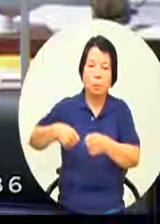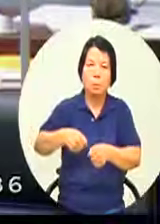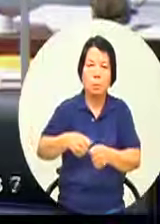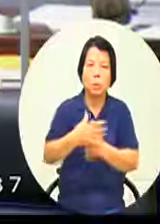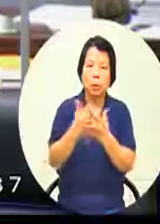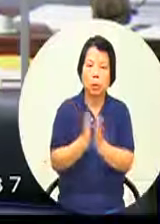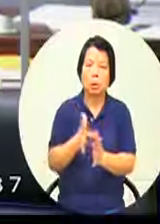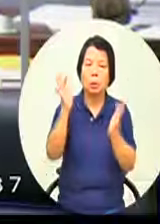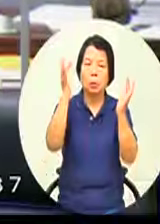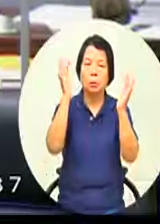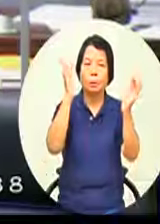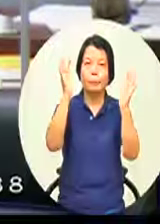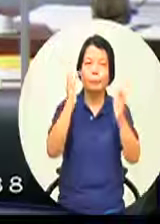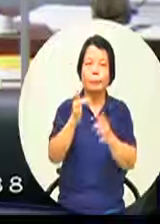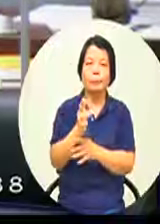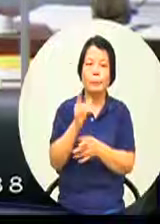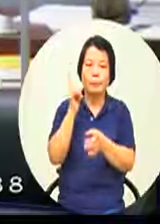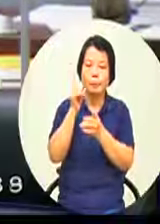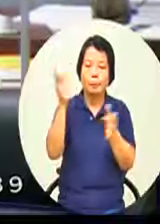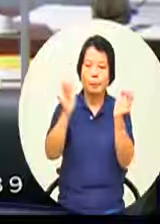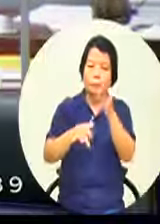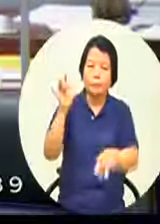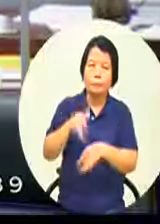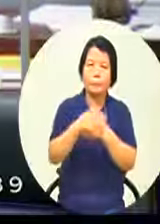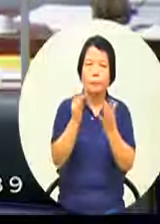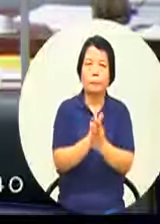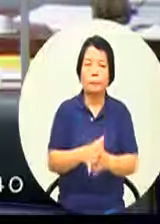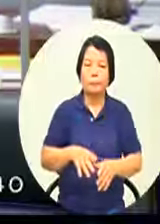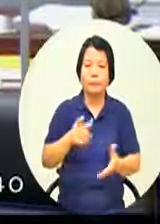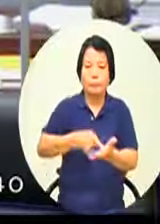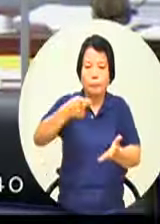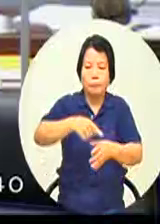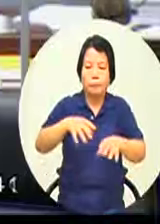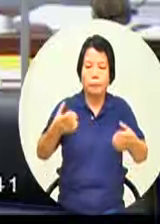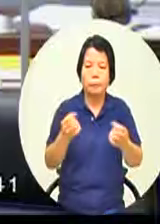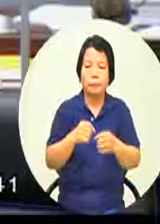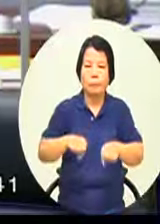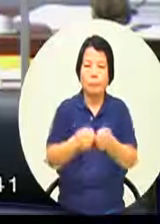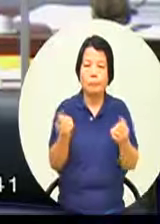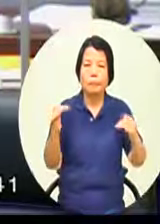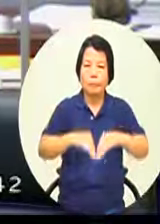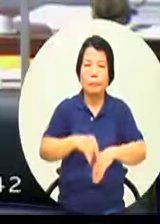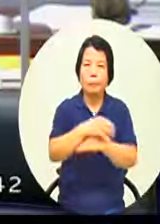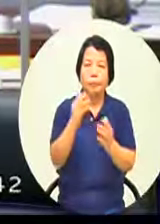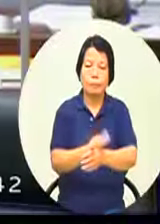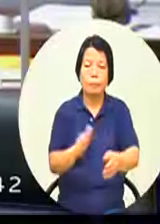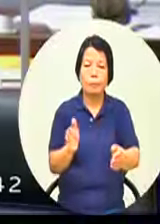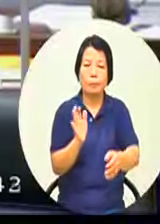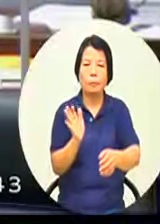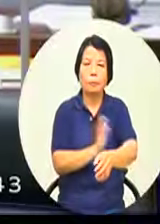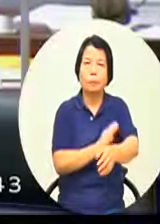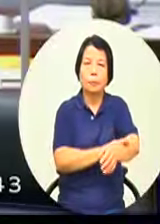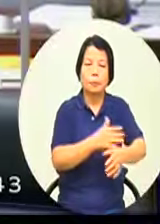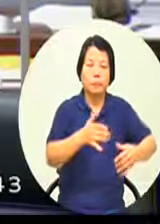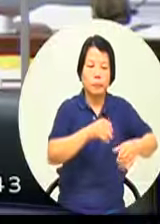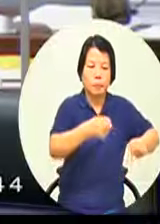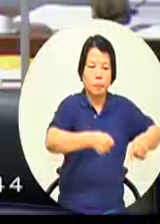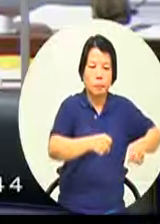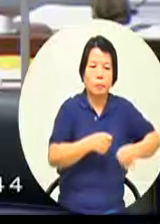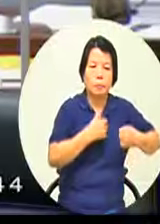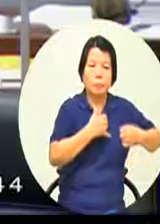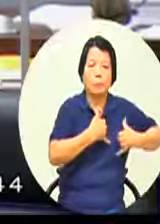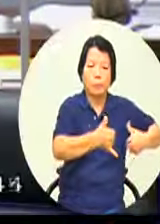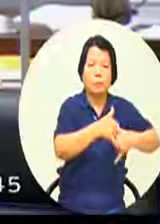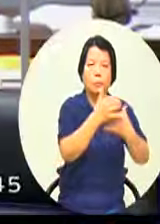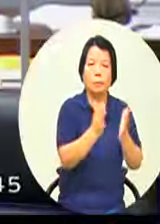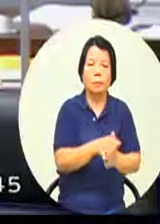关系，因为第一次坍塌的关系，现在有一条左边的机车道已经不能